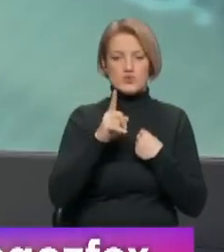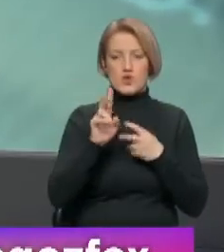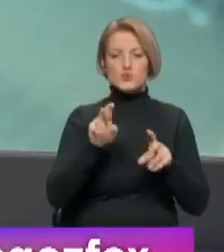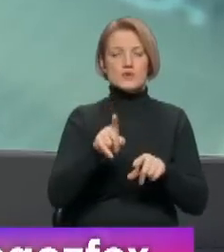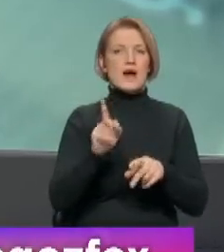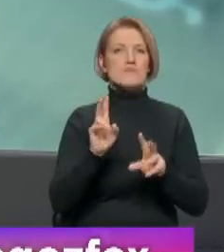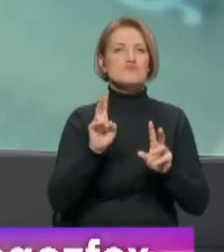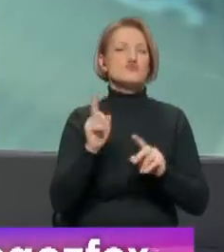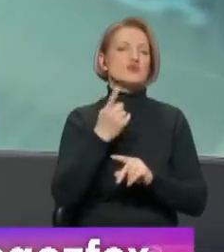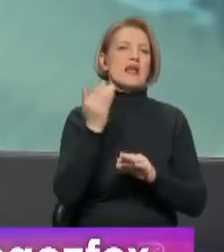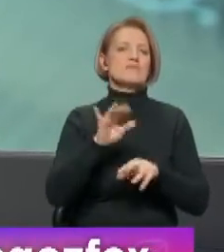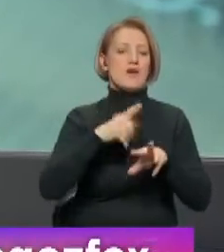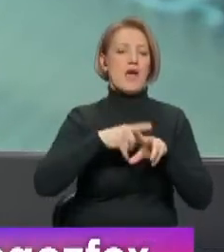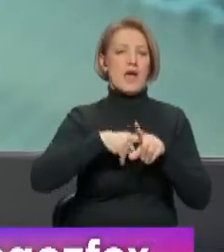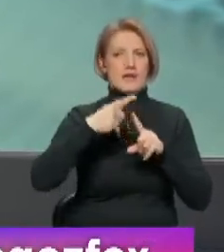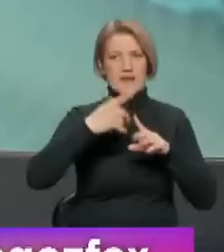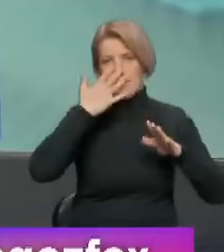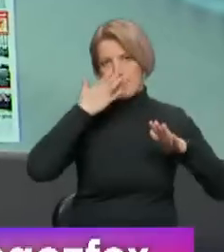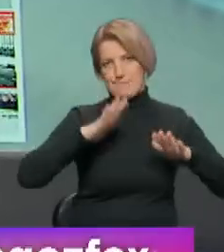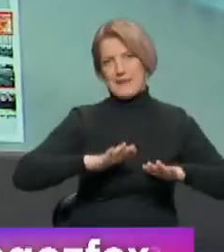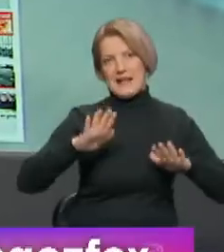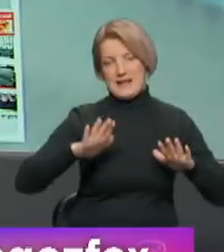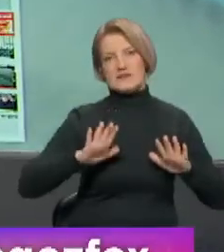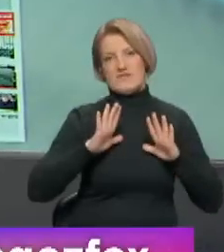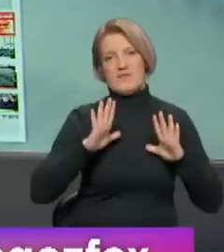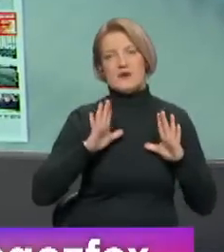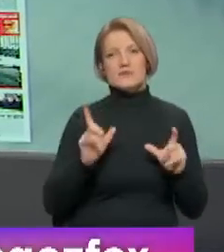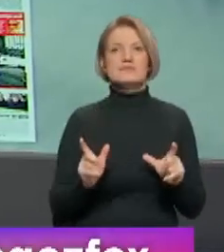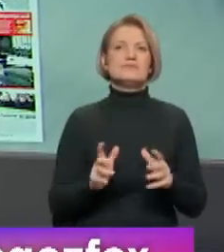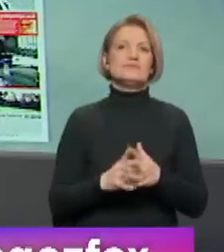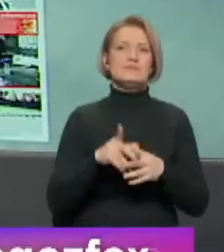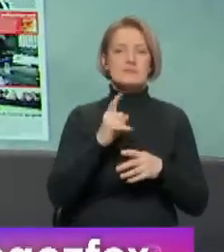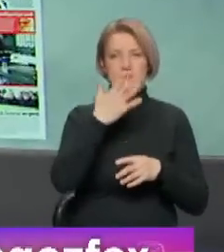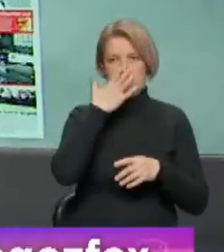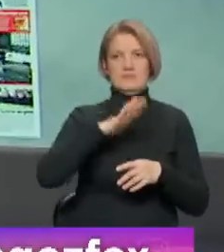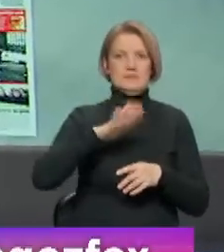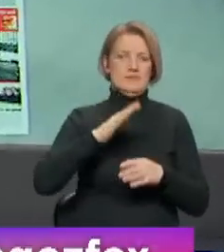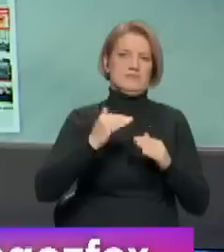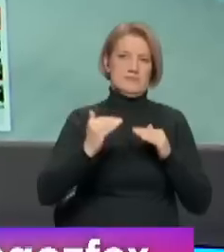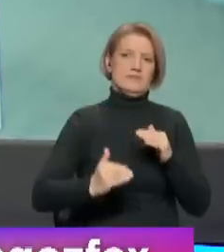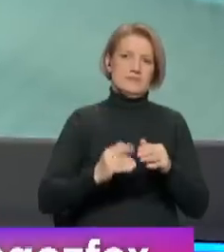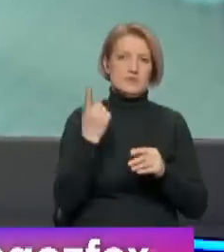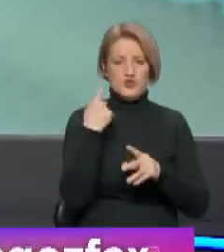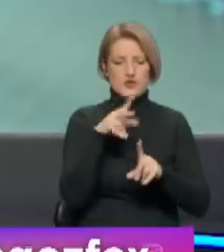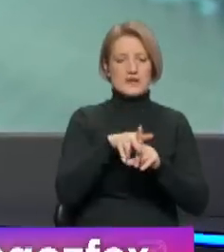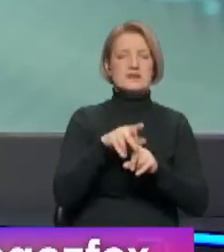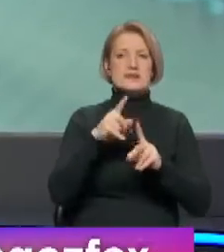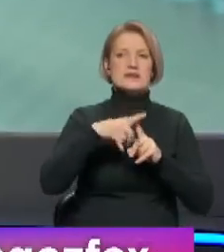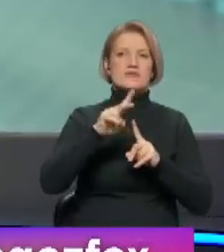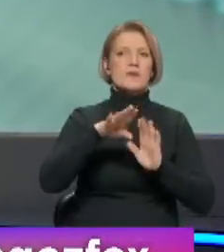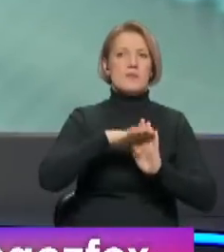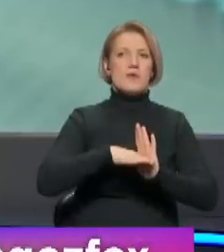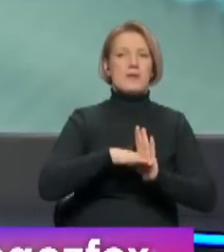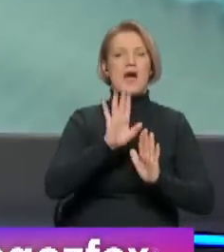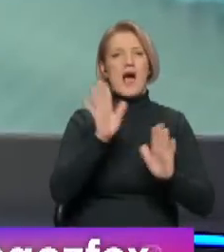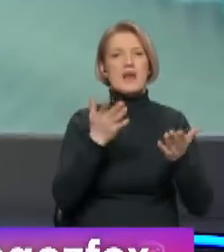müjde gelmeyecek eyt'lilerle ilgili bir beklenti var iken Çalışma Bakanı o beklentiyi de aşağı çekti Dün katıldı televizyon programında